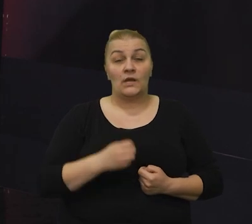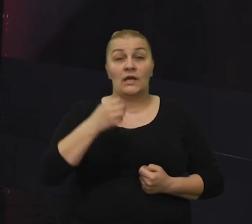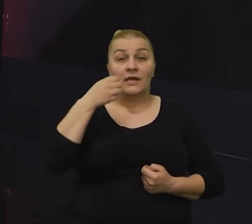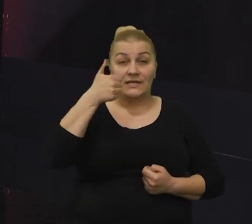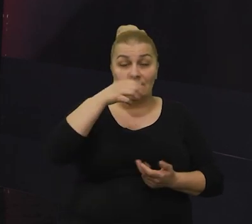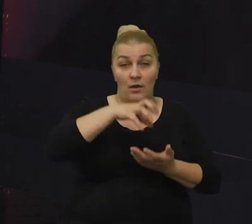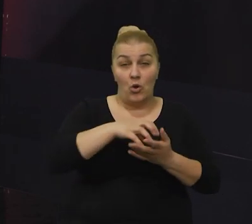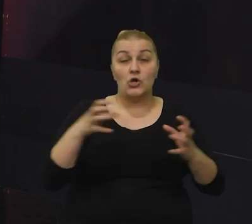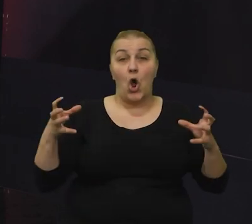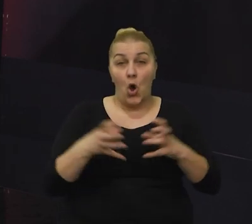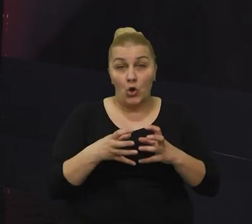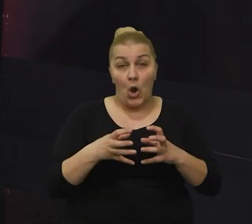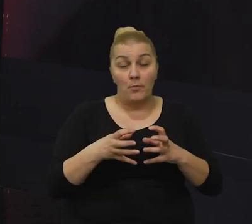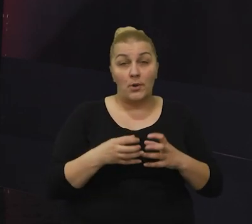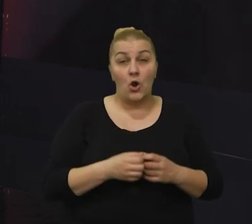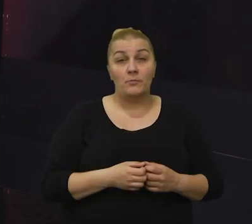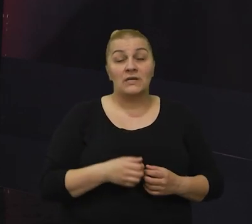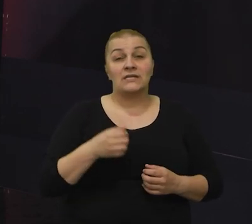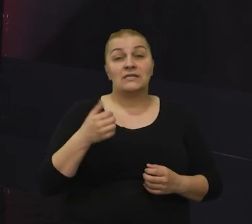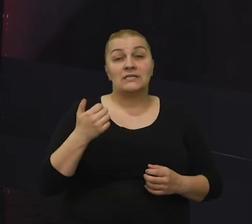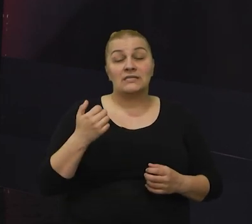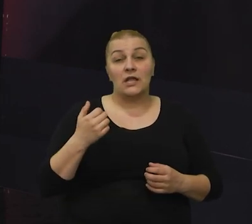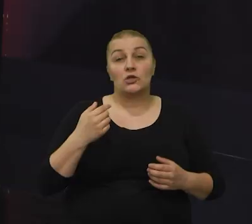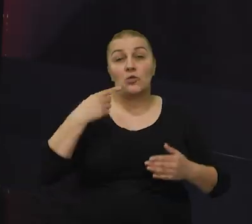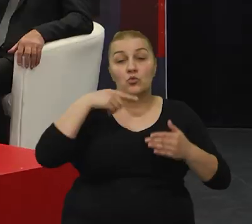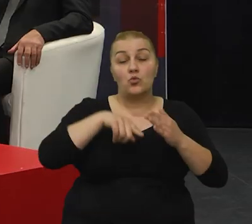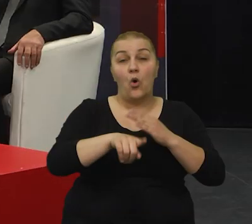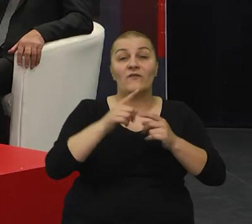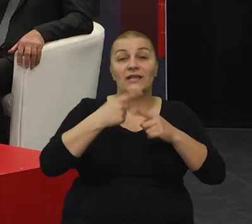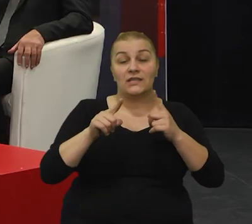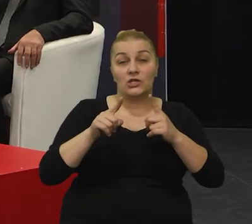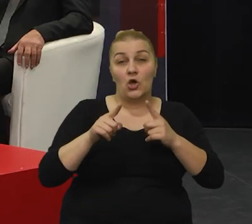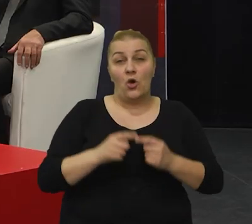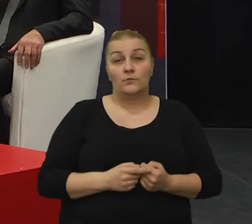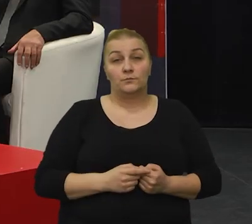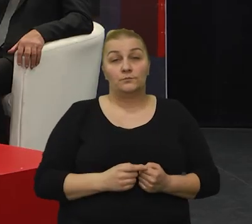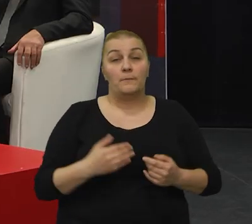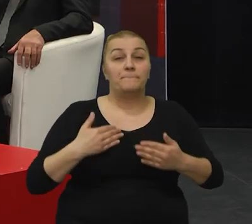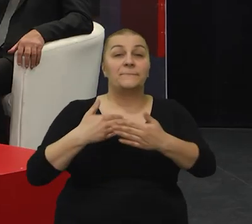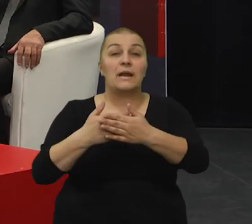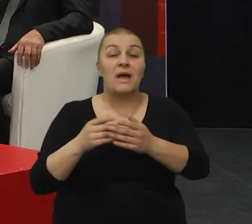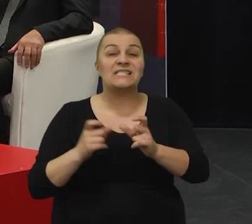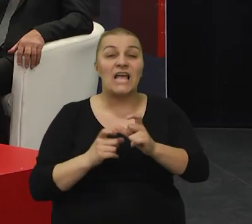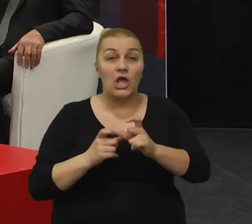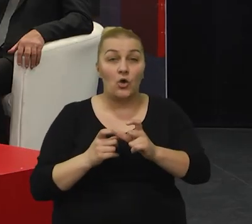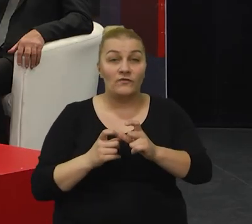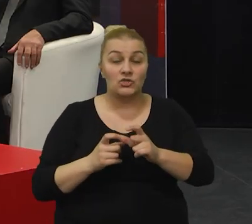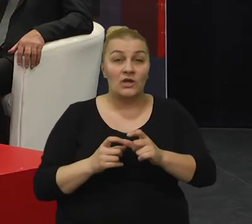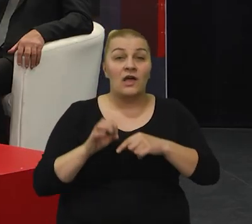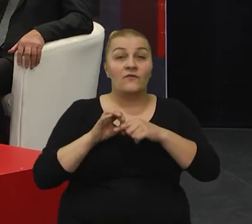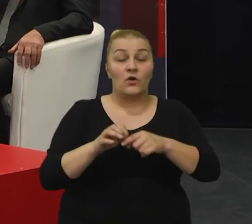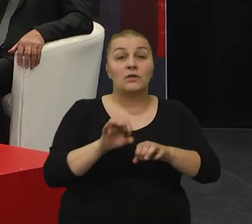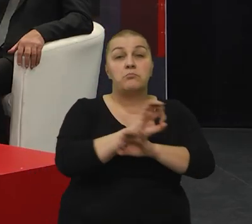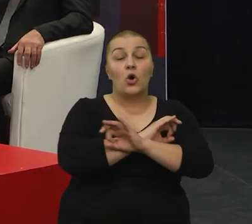Jedna bojna sa oklopomenizirom satnijom u taj dio Pologa, taj dio prema Sajkovićima